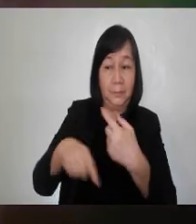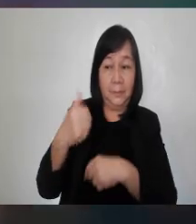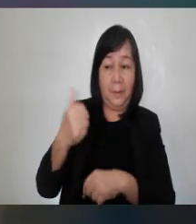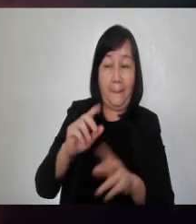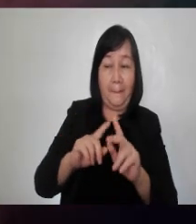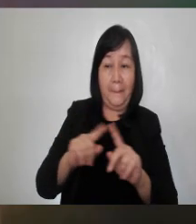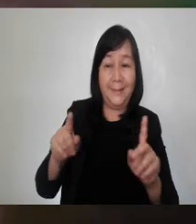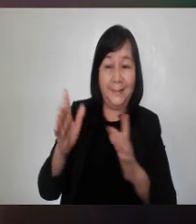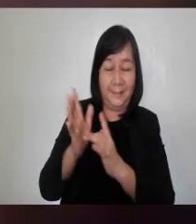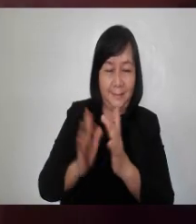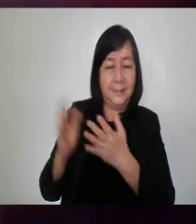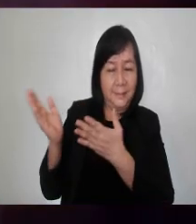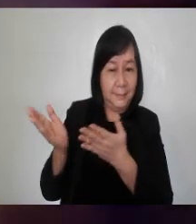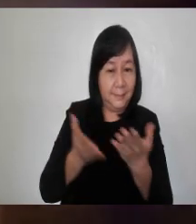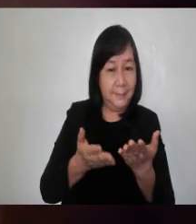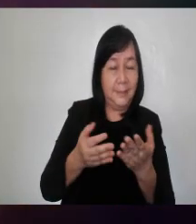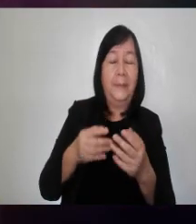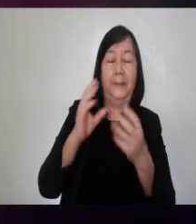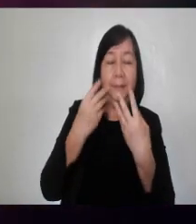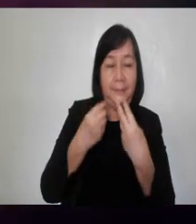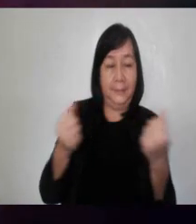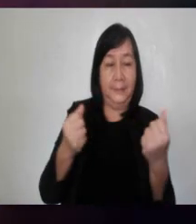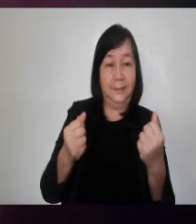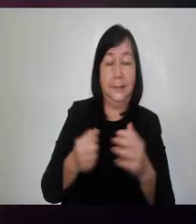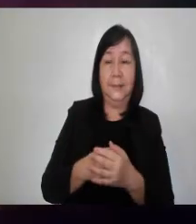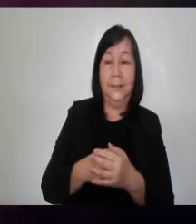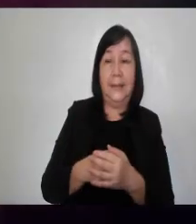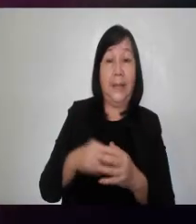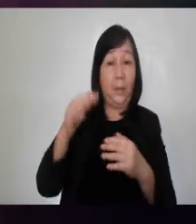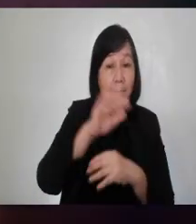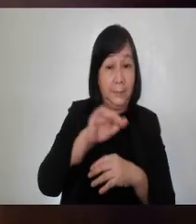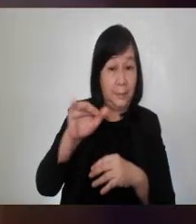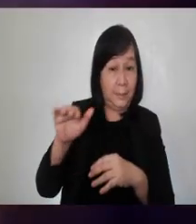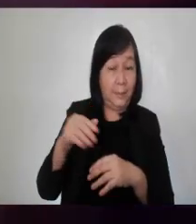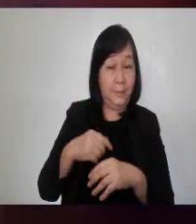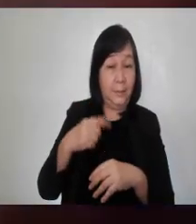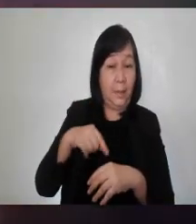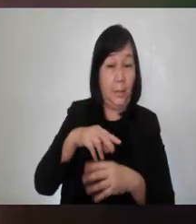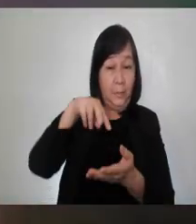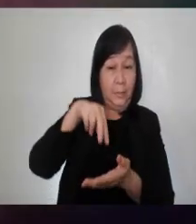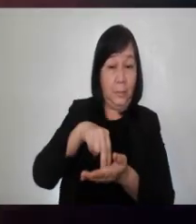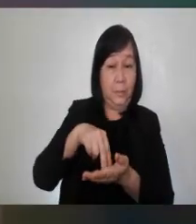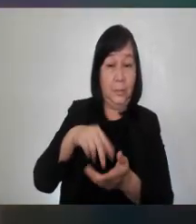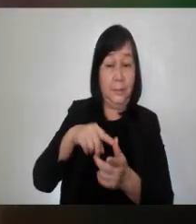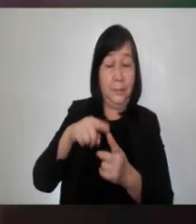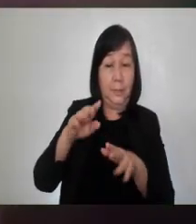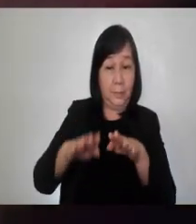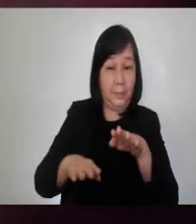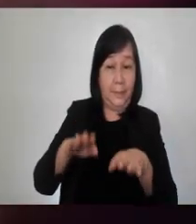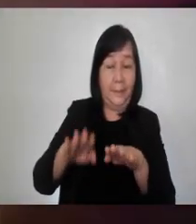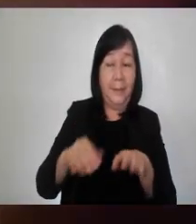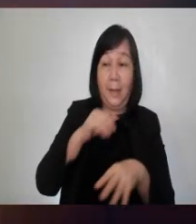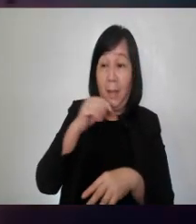mula sa iba. Gayong si Jesus mismo ang may dalang pagpapagaling. Tinatawag niya tayo na bumangon at lumakad. Hindi lang